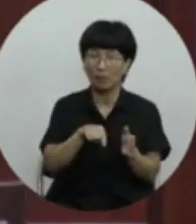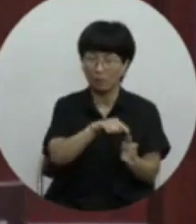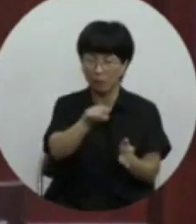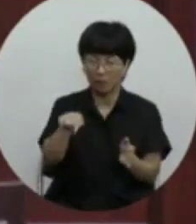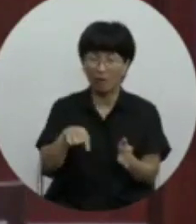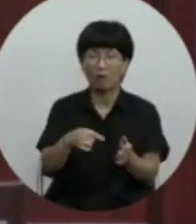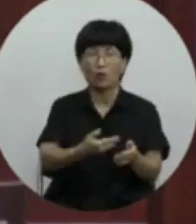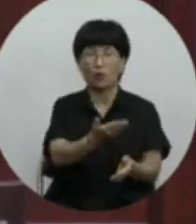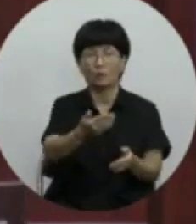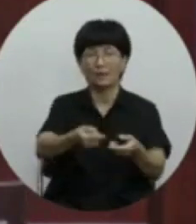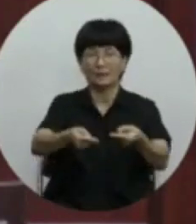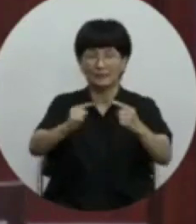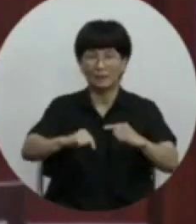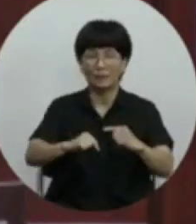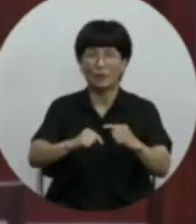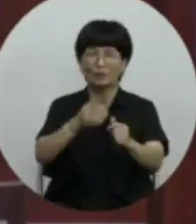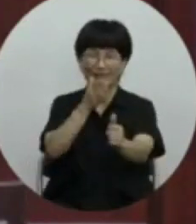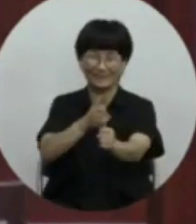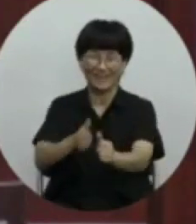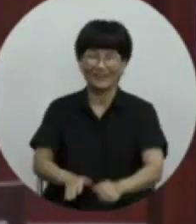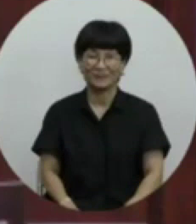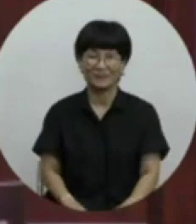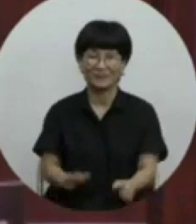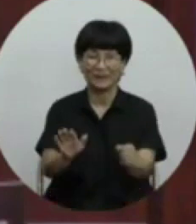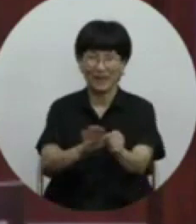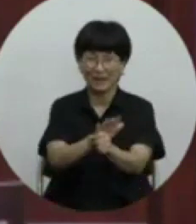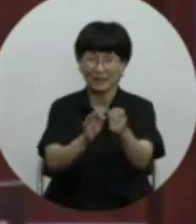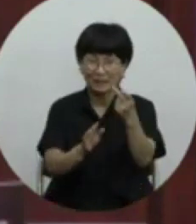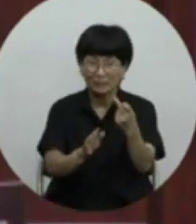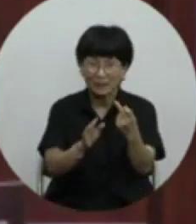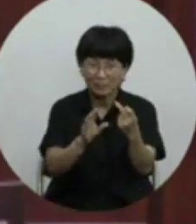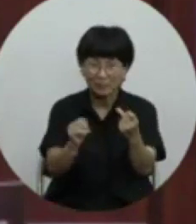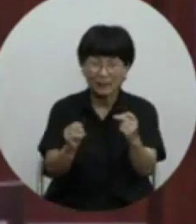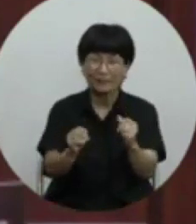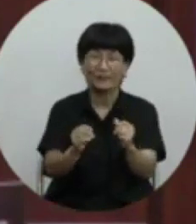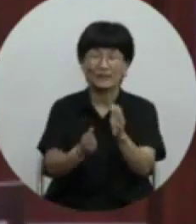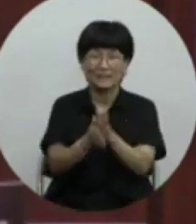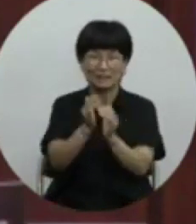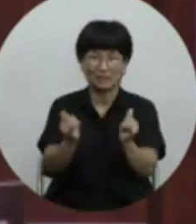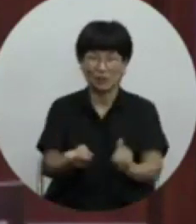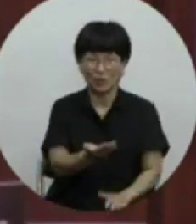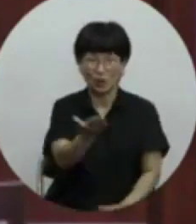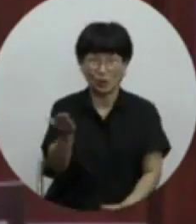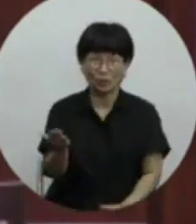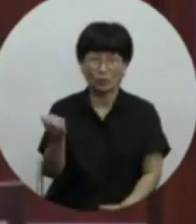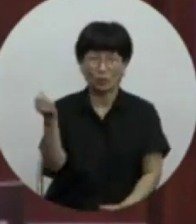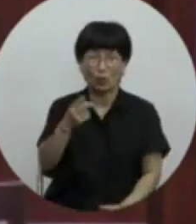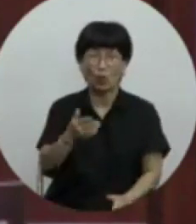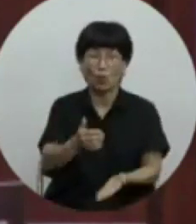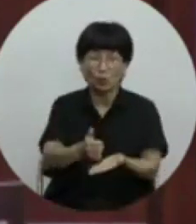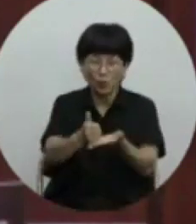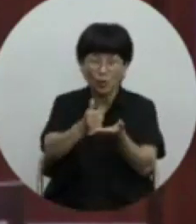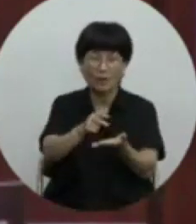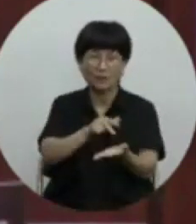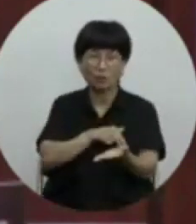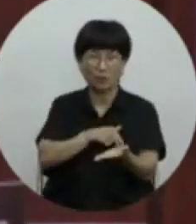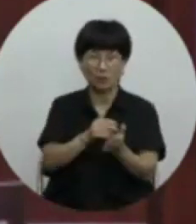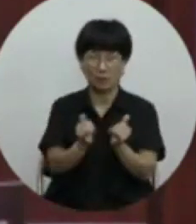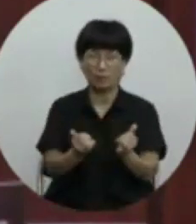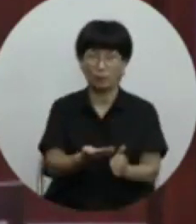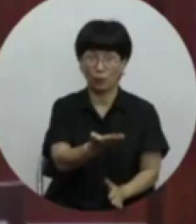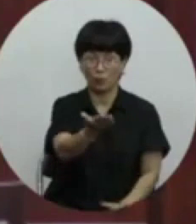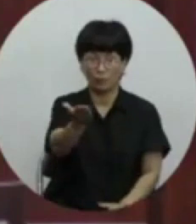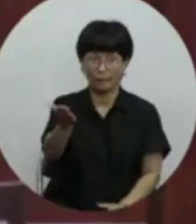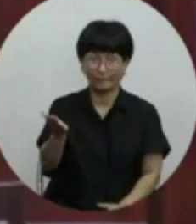참여를 당부드립니다. 사랑하는 12만 여주시민 여러분, 그리고 존경하는 의원님 여러분,